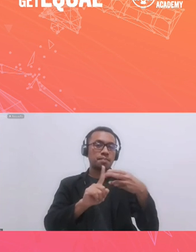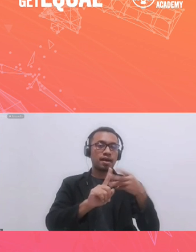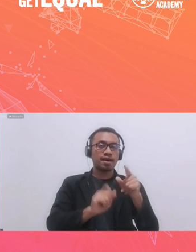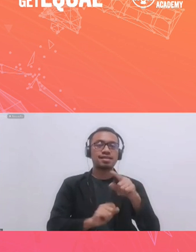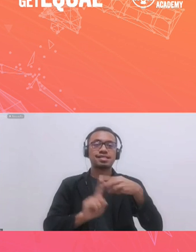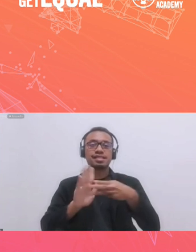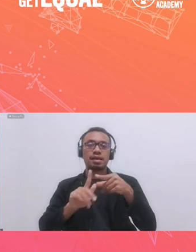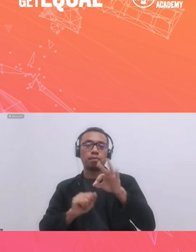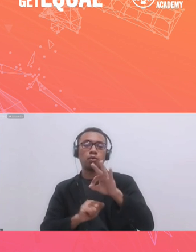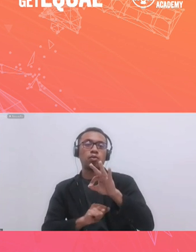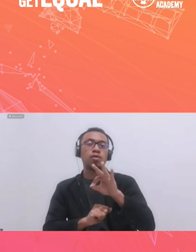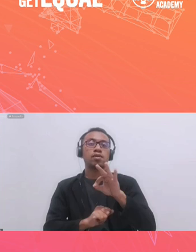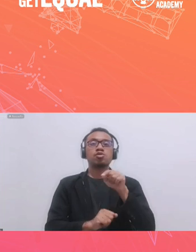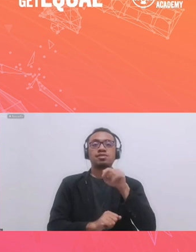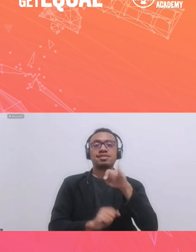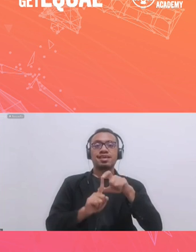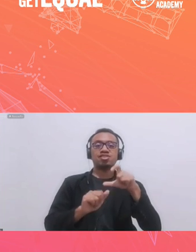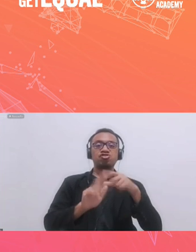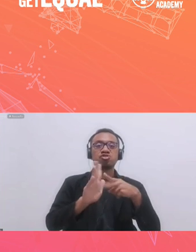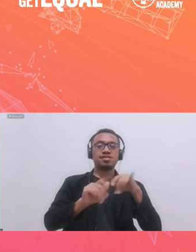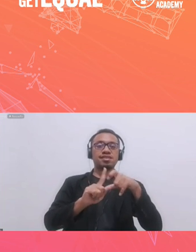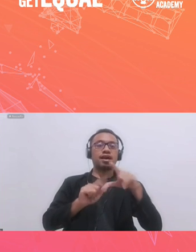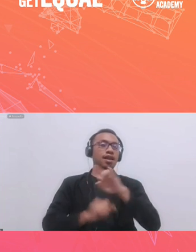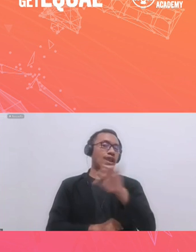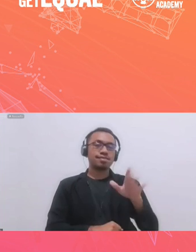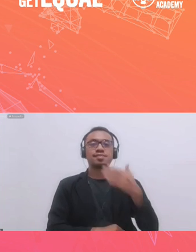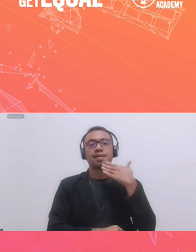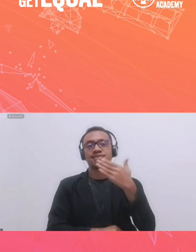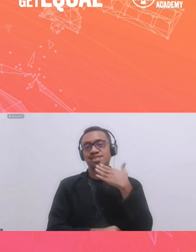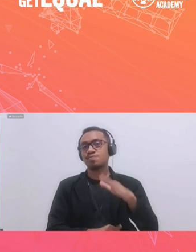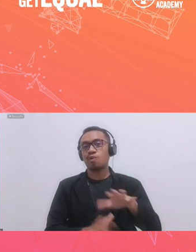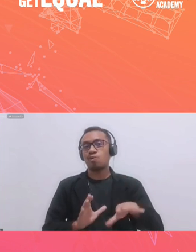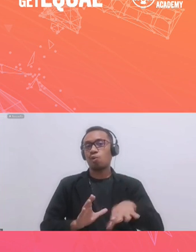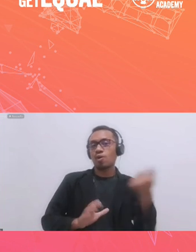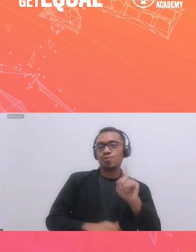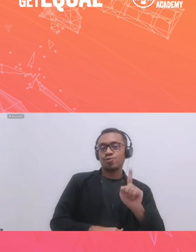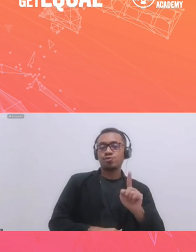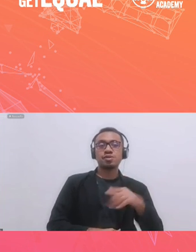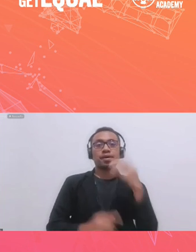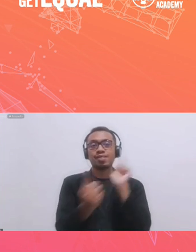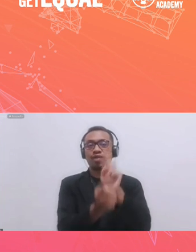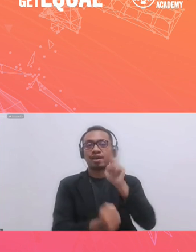Tempo.co, dan Cantika. Saya mohon undur diri, sampai jumpa di perayaan Hari Anak Perempuan Internasional tahun depan.